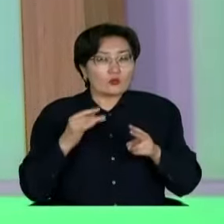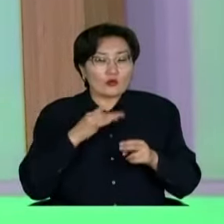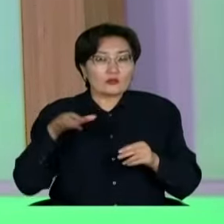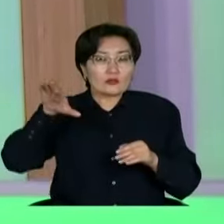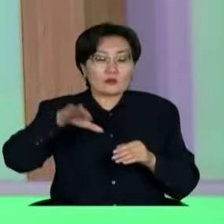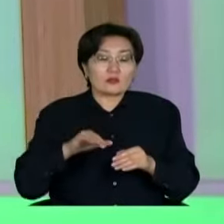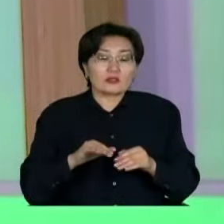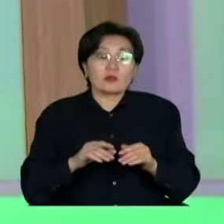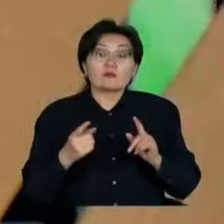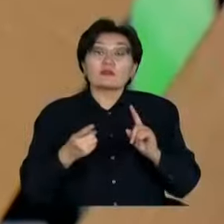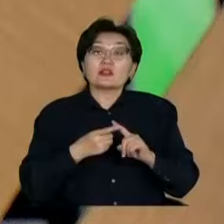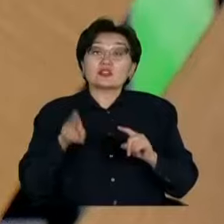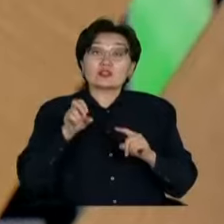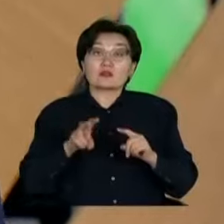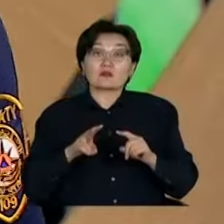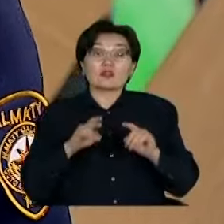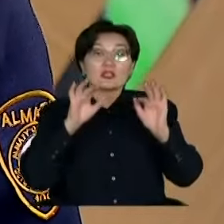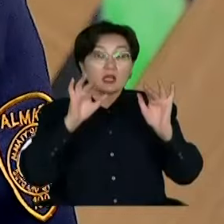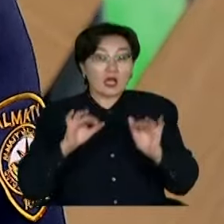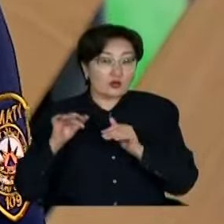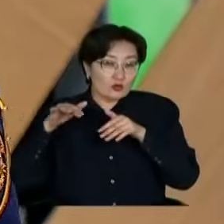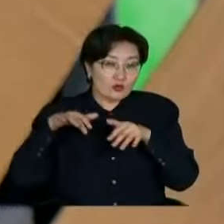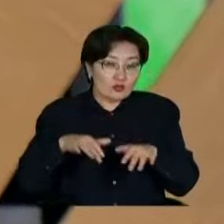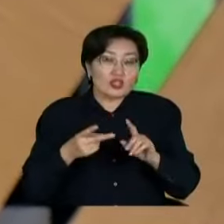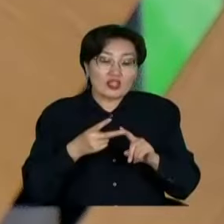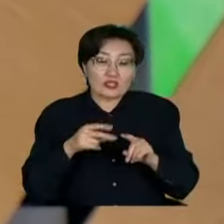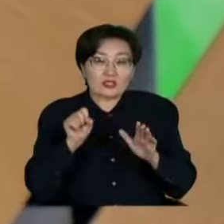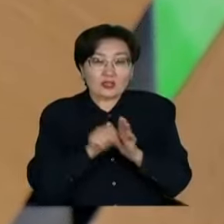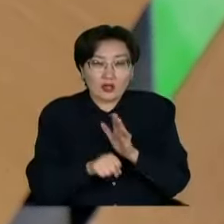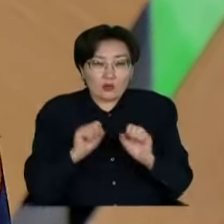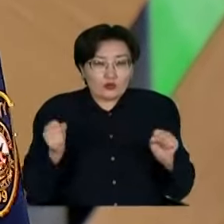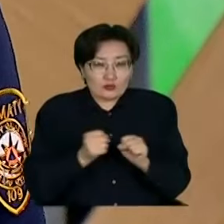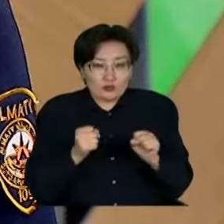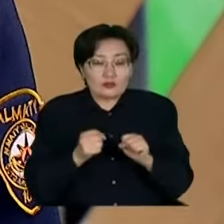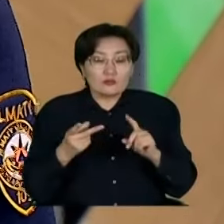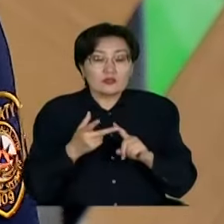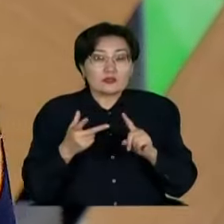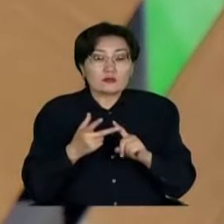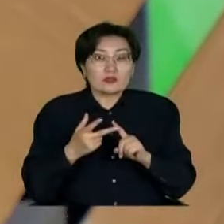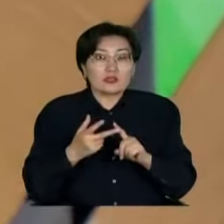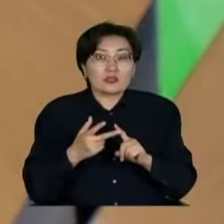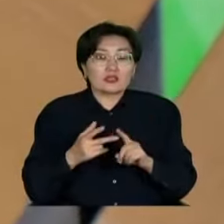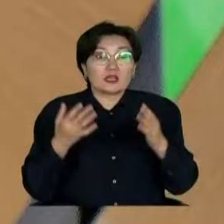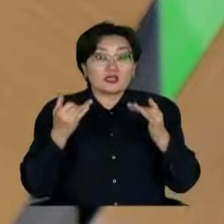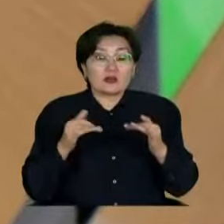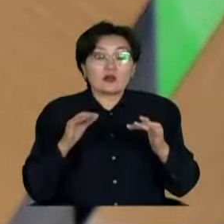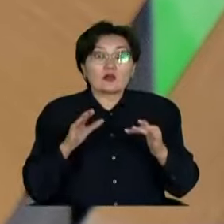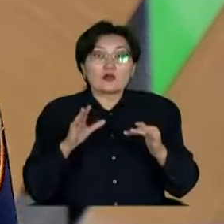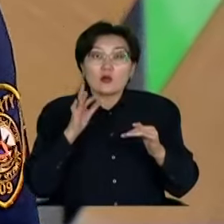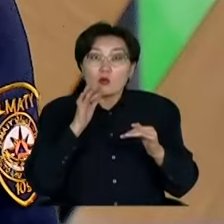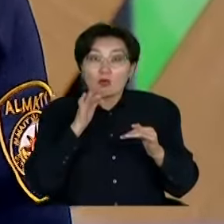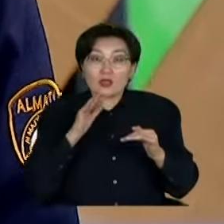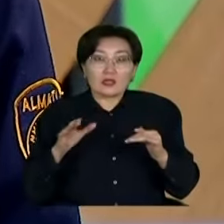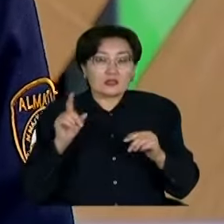Қар көшкіні ең біріншіден, одан кейін суық, одан кейінгі қауіп ол әрине қараңғы ерте батады бізге қазір. Сол